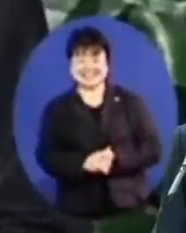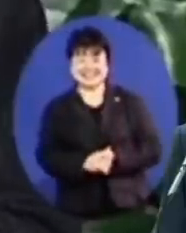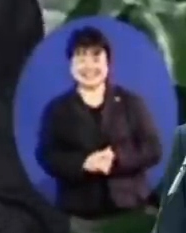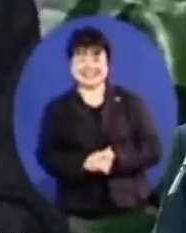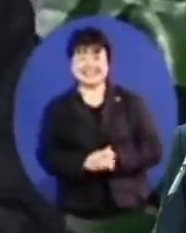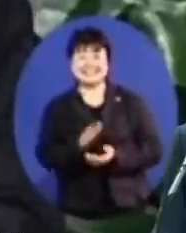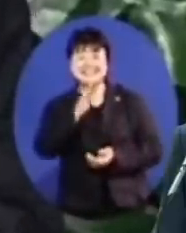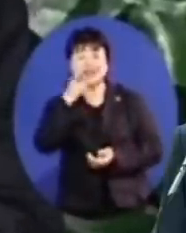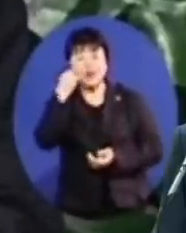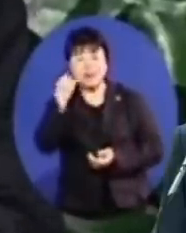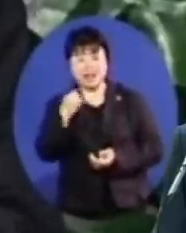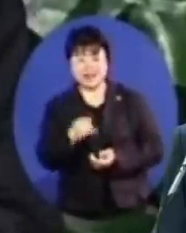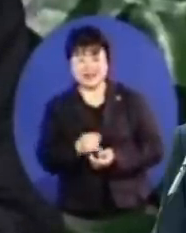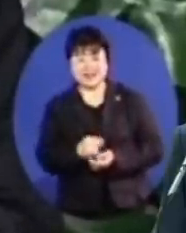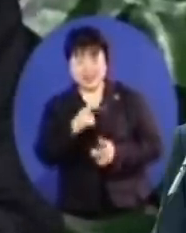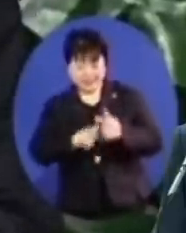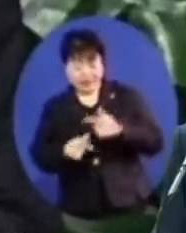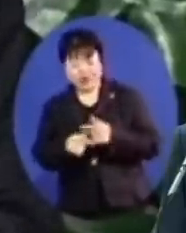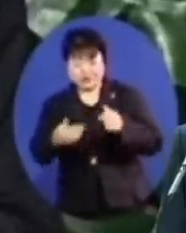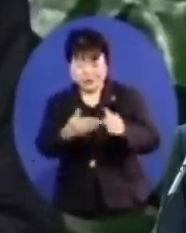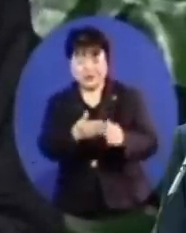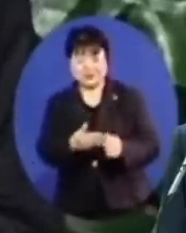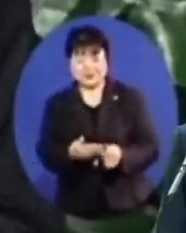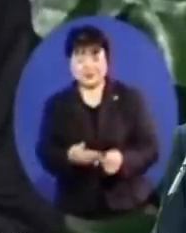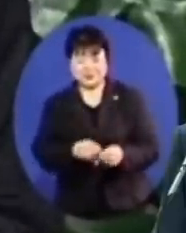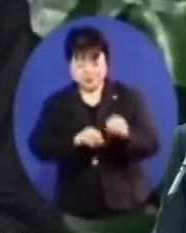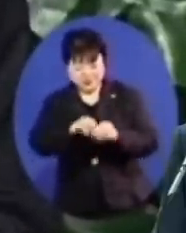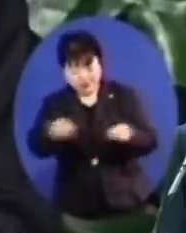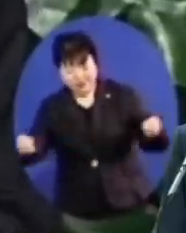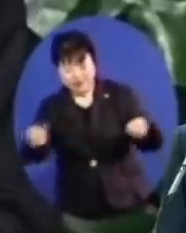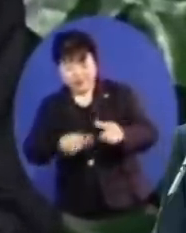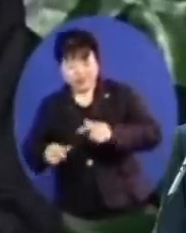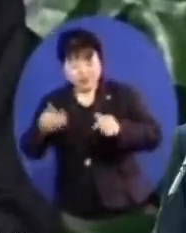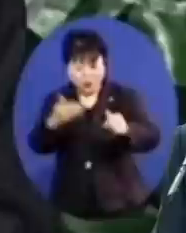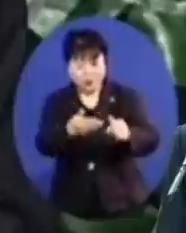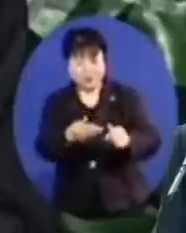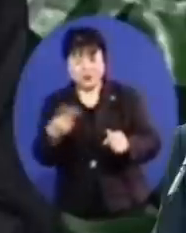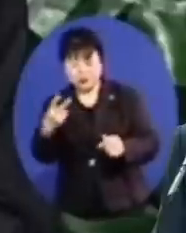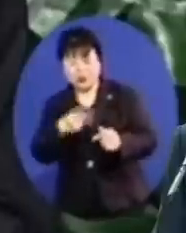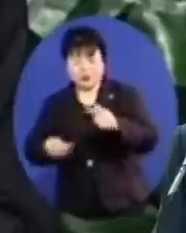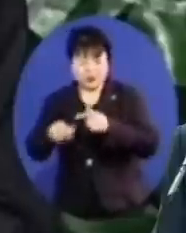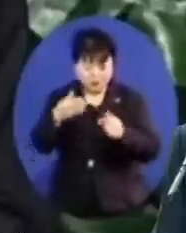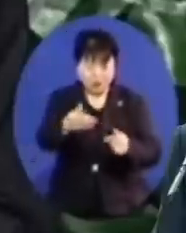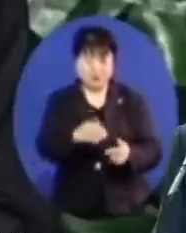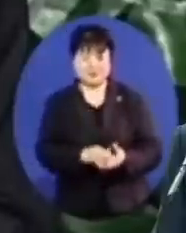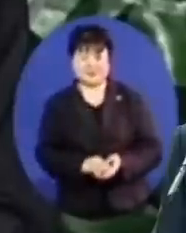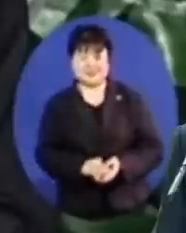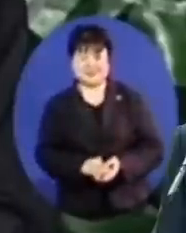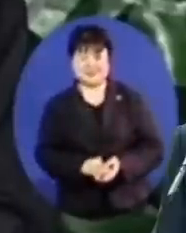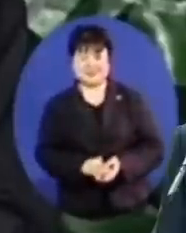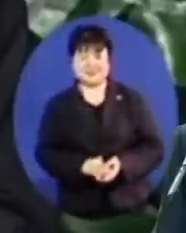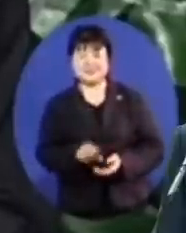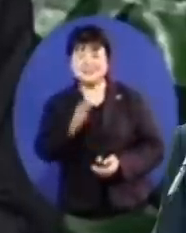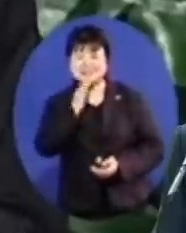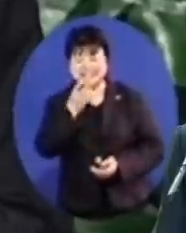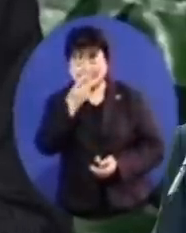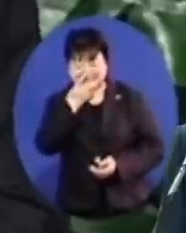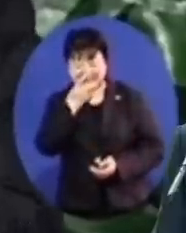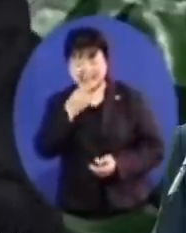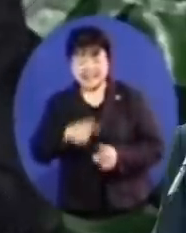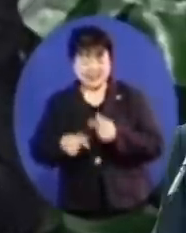자, 이 포대 이거 열어라. 그리고 밀이나 쌀이라도